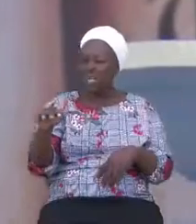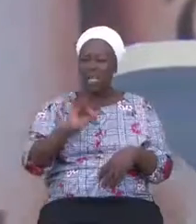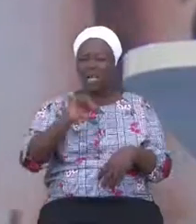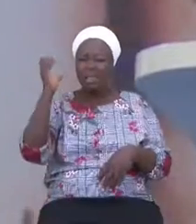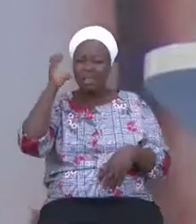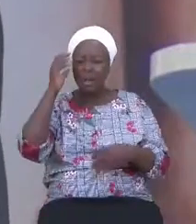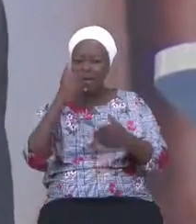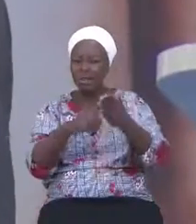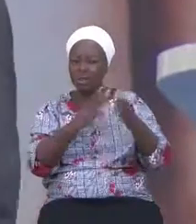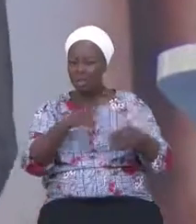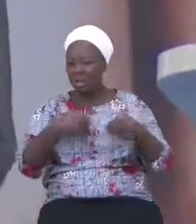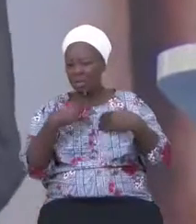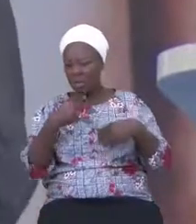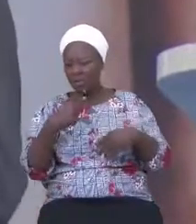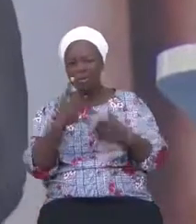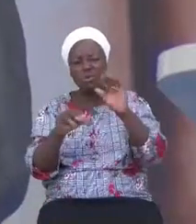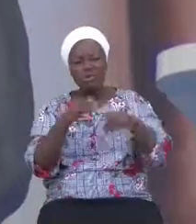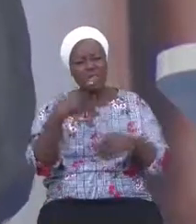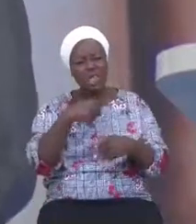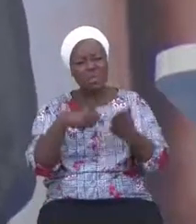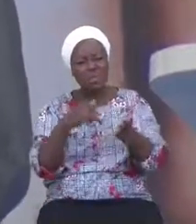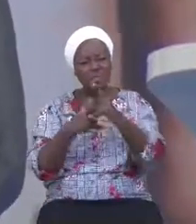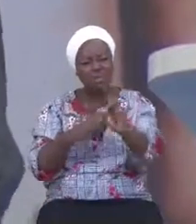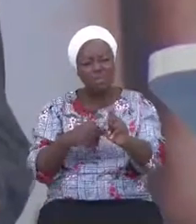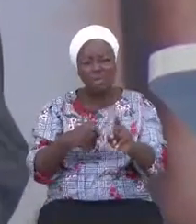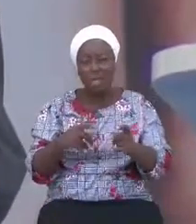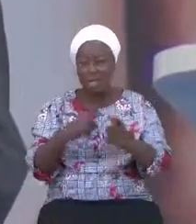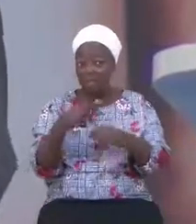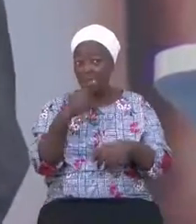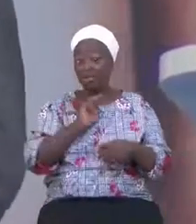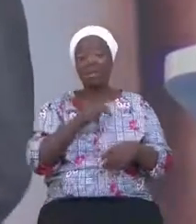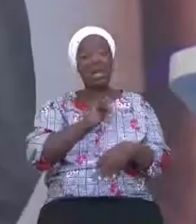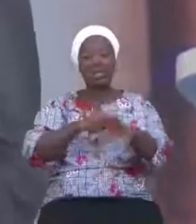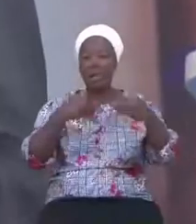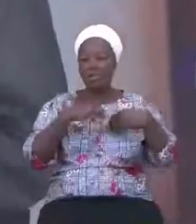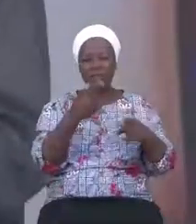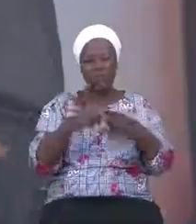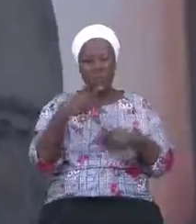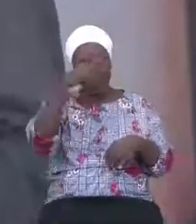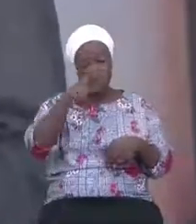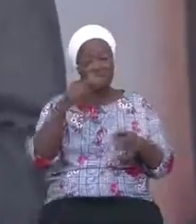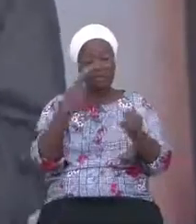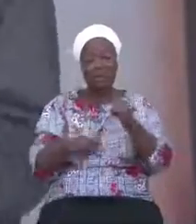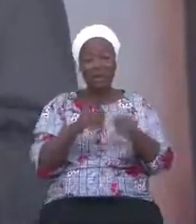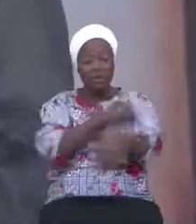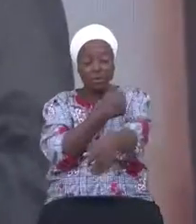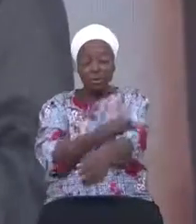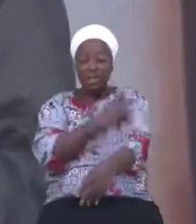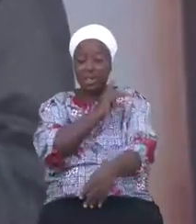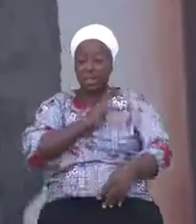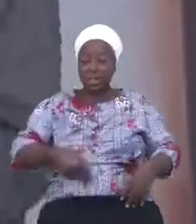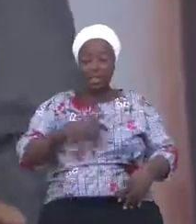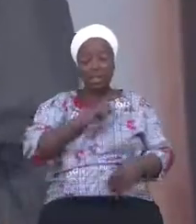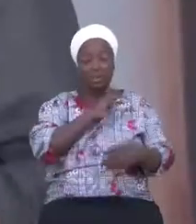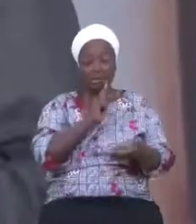dit. Et qu'est-ce que toi tu as dit? Il dit, je n'ai rien à dire. L'autorité finale a parlé. Christ le roi, le prince de paix,